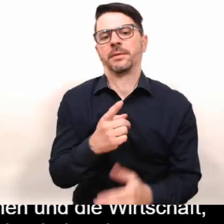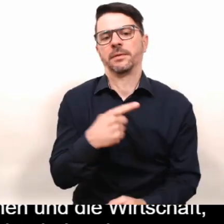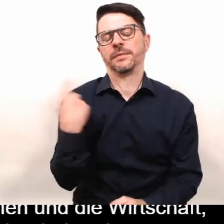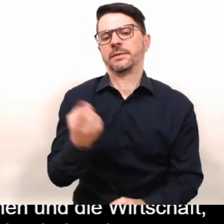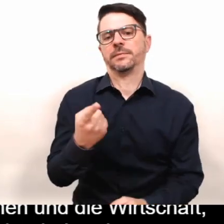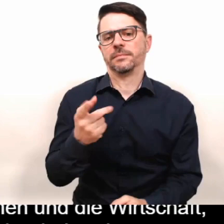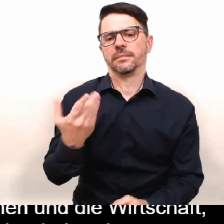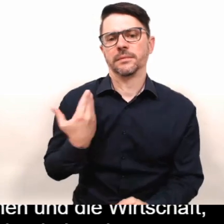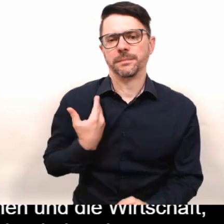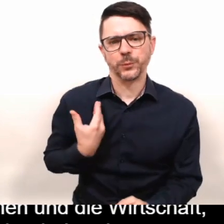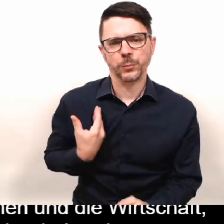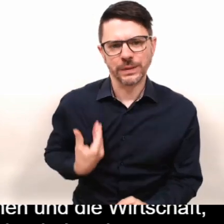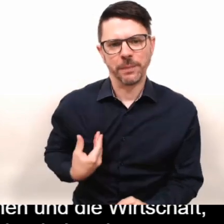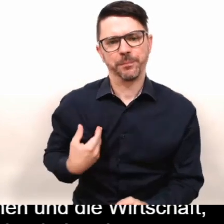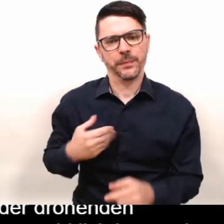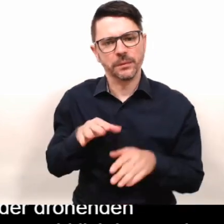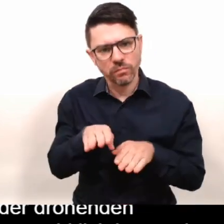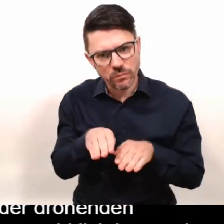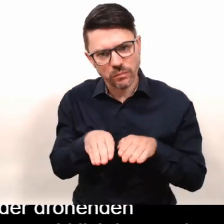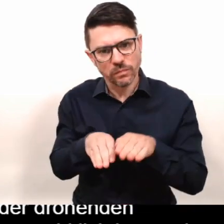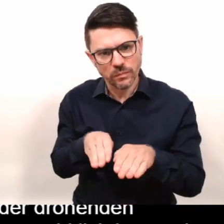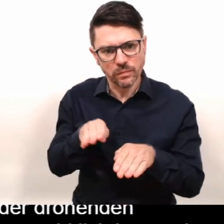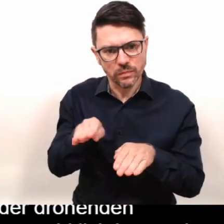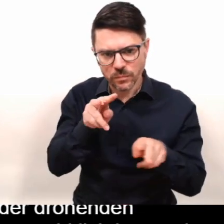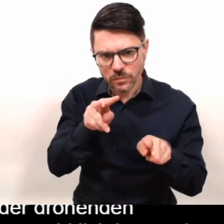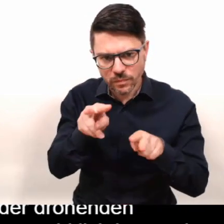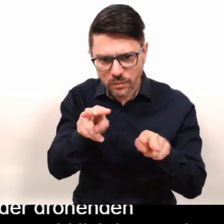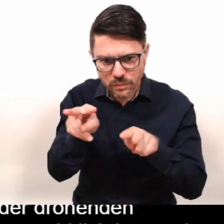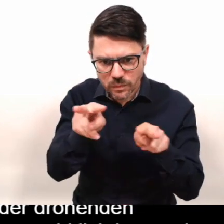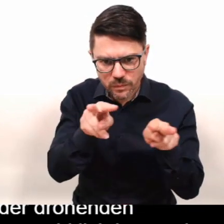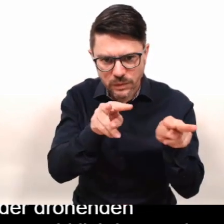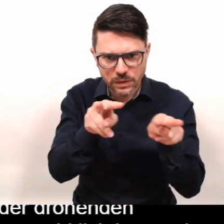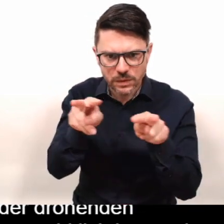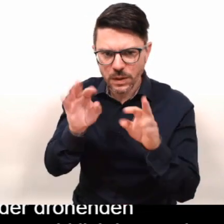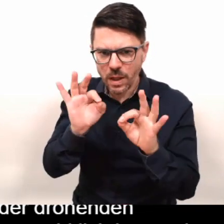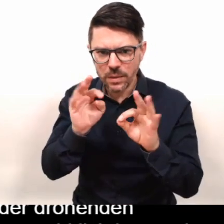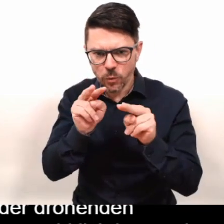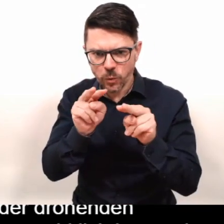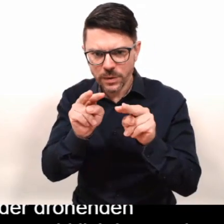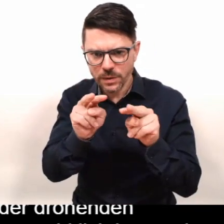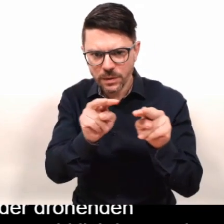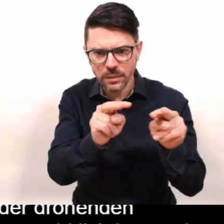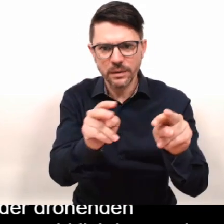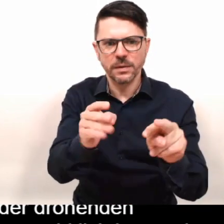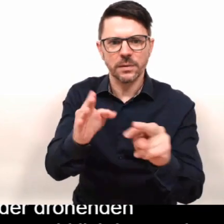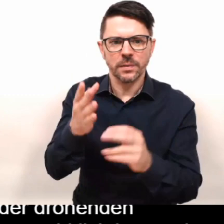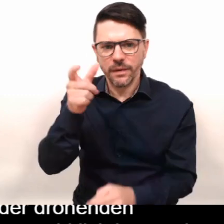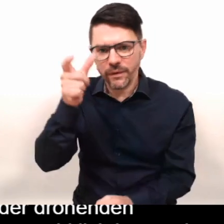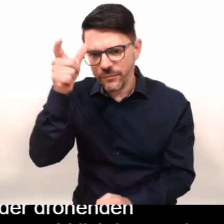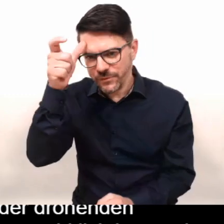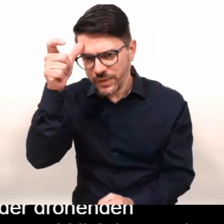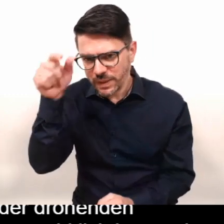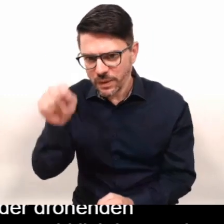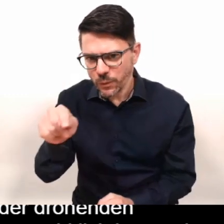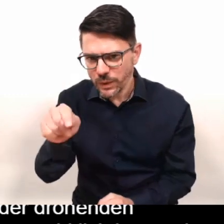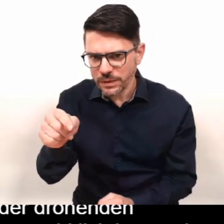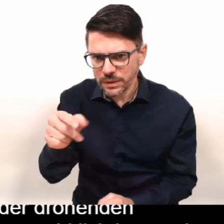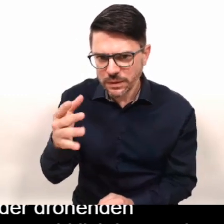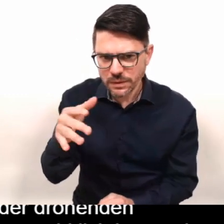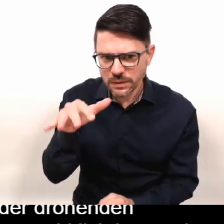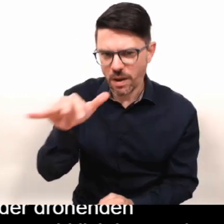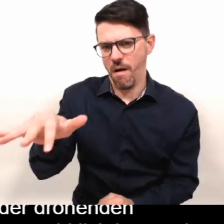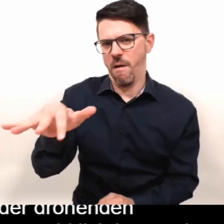im Blick haben, dass das Virus weiterarbeitet, dass das Virus seiner Biologie gnadenlos folgt und weiterhin, wenn es